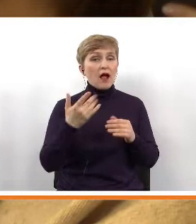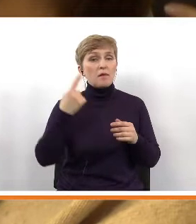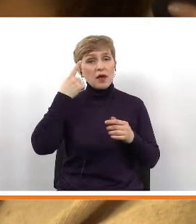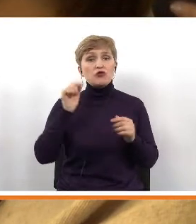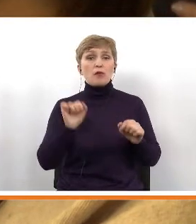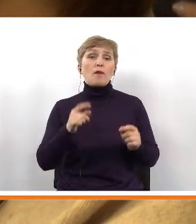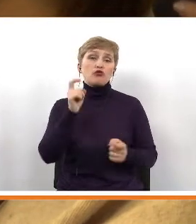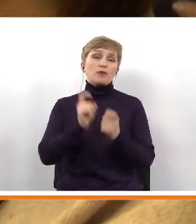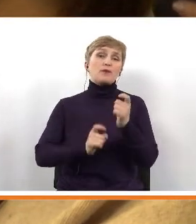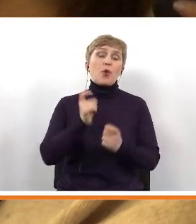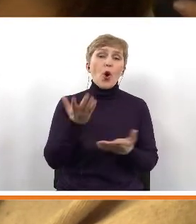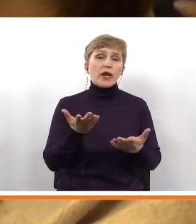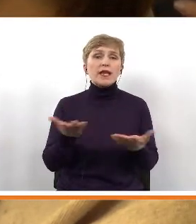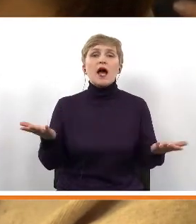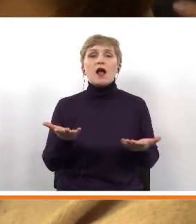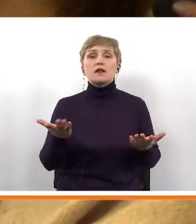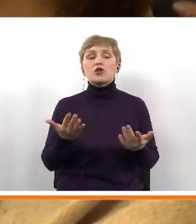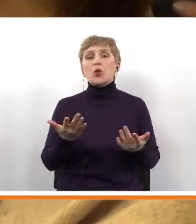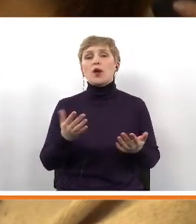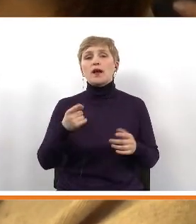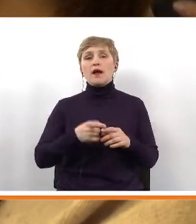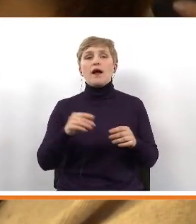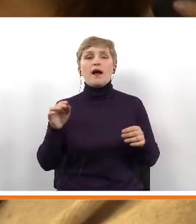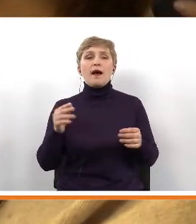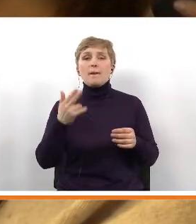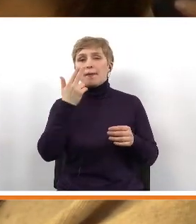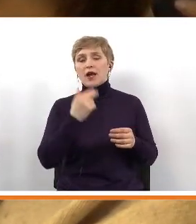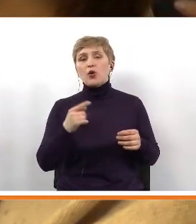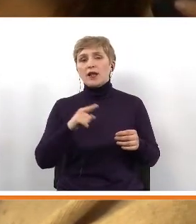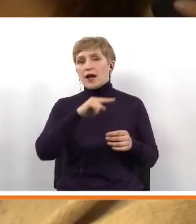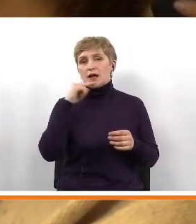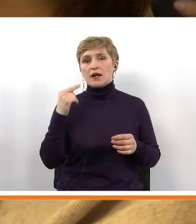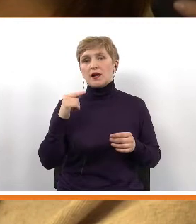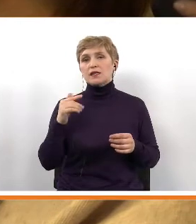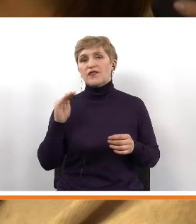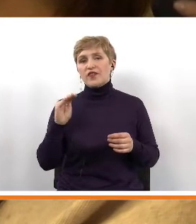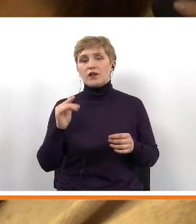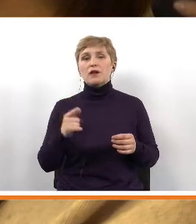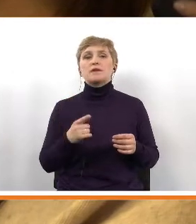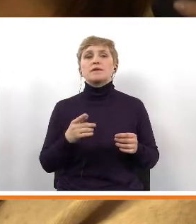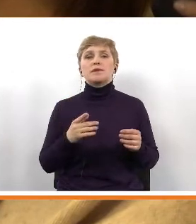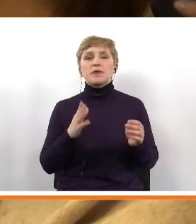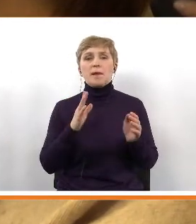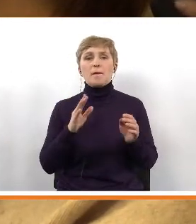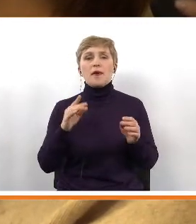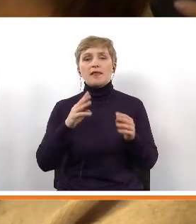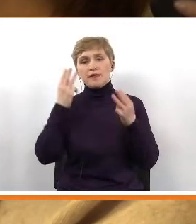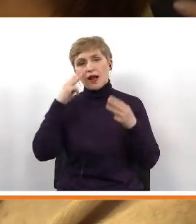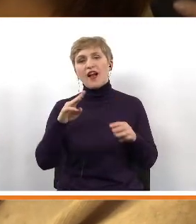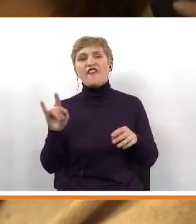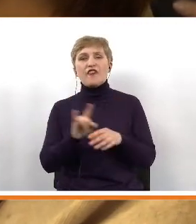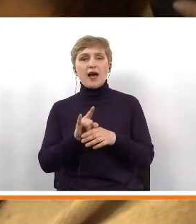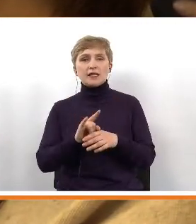вами спорить о том, насколько пригодна для Российской Федерации модель так называемых квази-эндаументов, когда мы могли бы